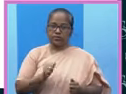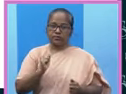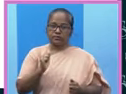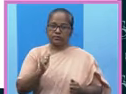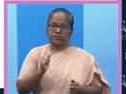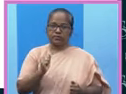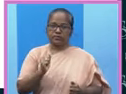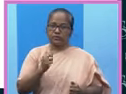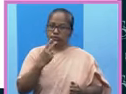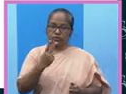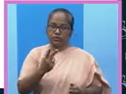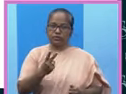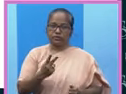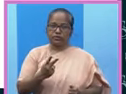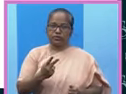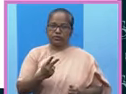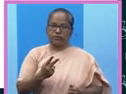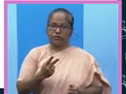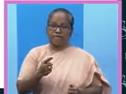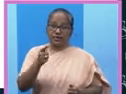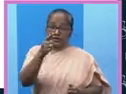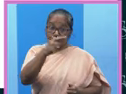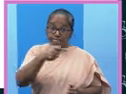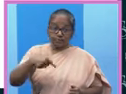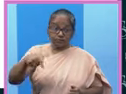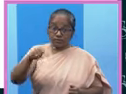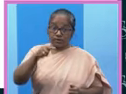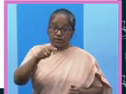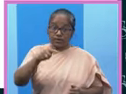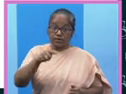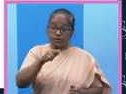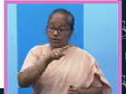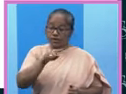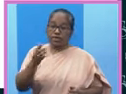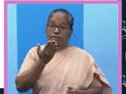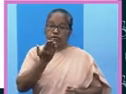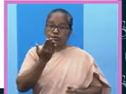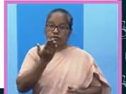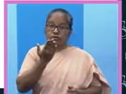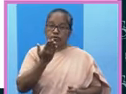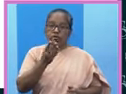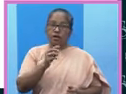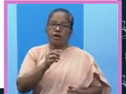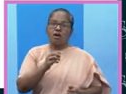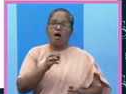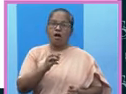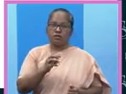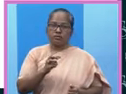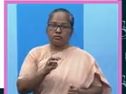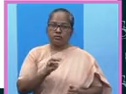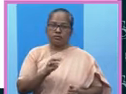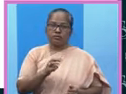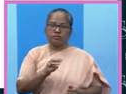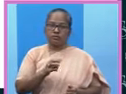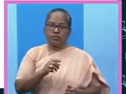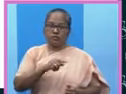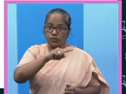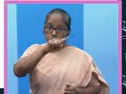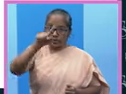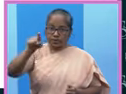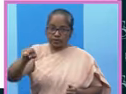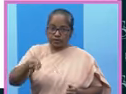வச்சு பிரிச்சிருக்கிறேன் சொல்லுங்கள் பார்ப்போம். இப்போ நம்ம வட்டத்தின் பகுதிகளில் இது என்னன்னு படித்தோம். வெரி குட். என்ன படித்தோம்? நான். அப்போ